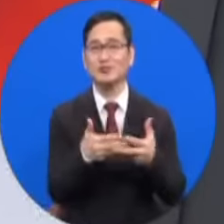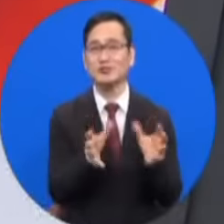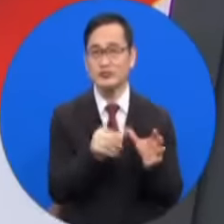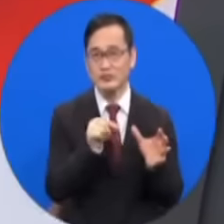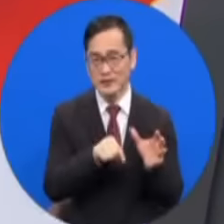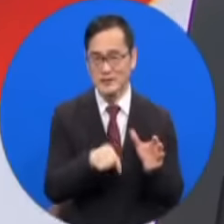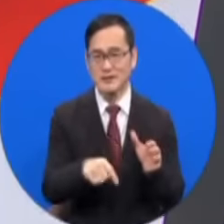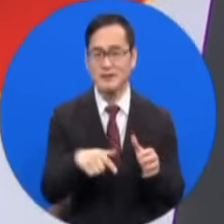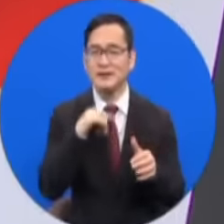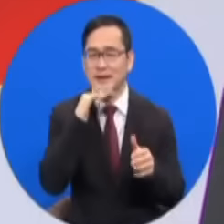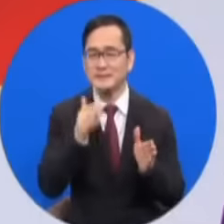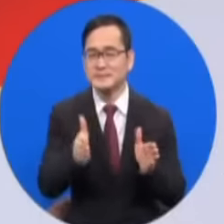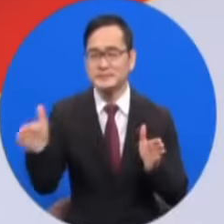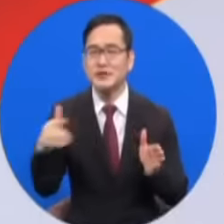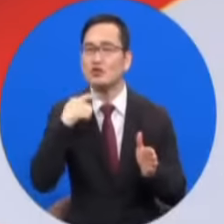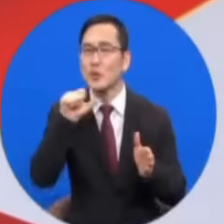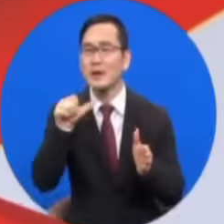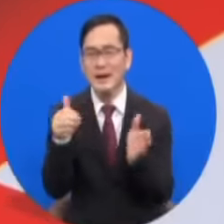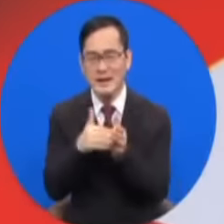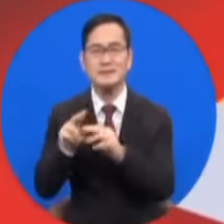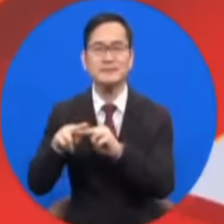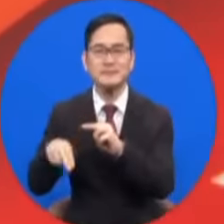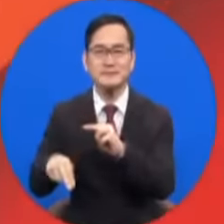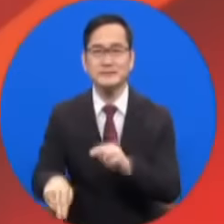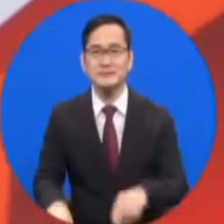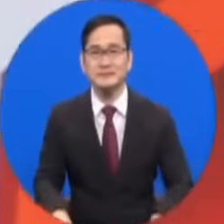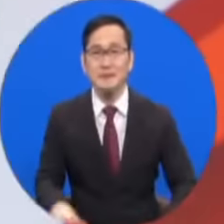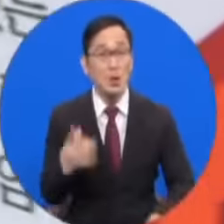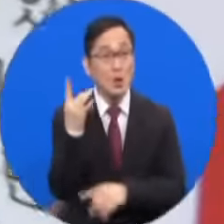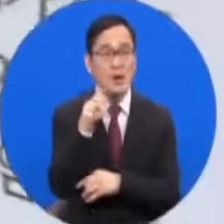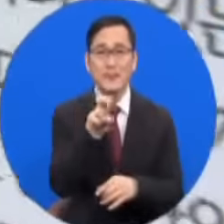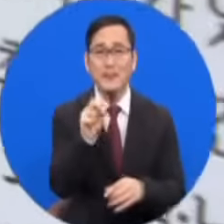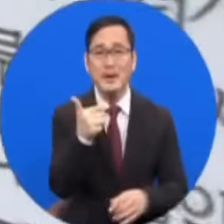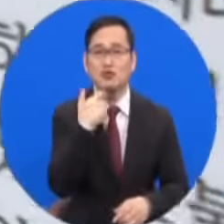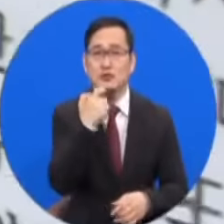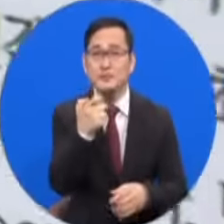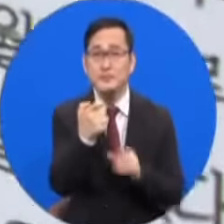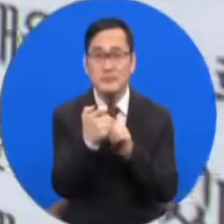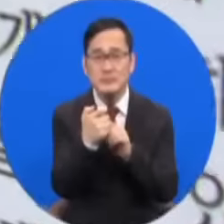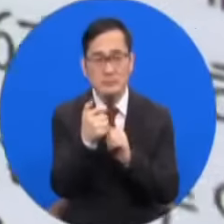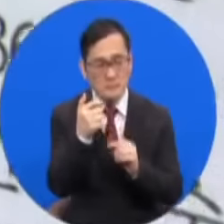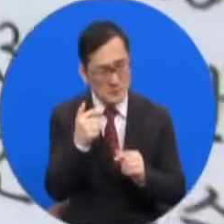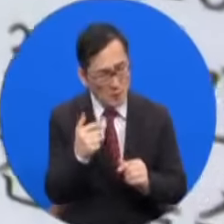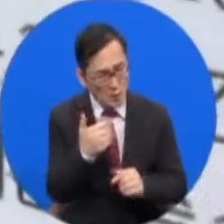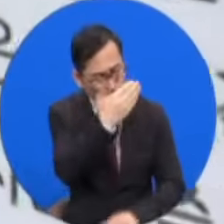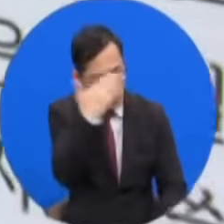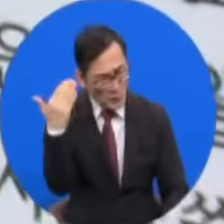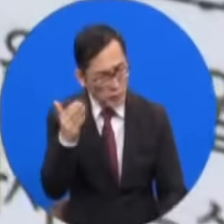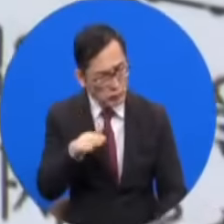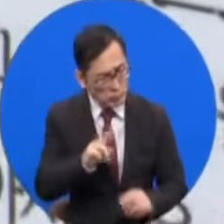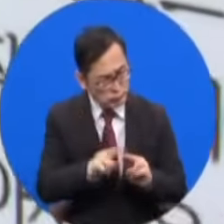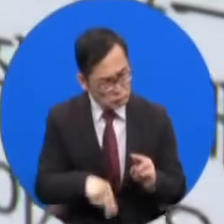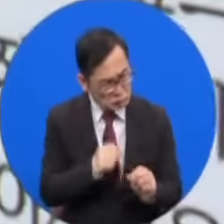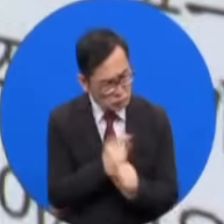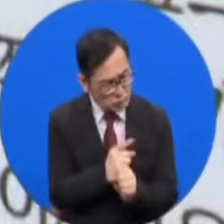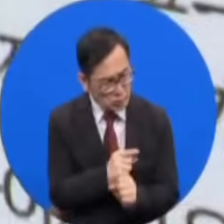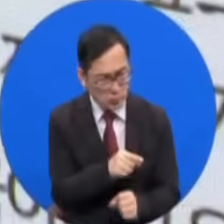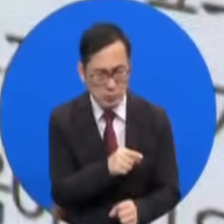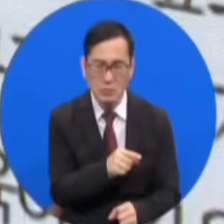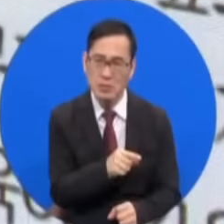처음입니다 생각해 보면 현재 정년 만 60세가 젊어도 너무 젊다는 비판이 많습니다이 60세가 옛날 60세가